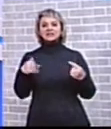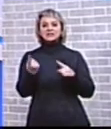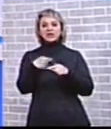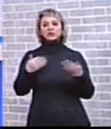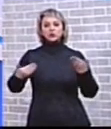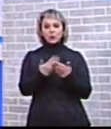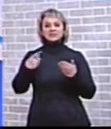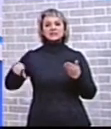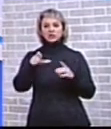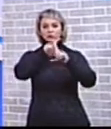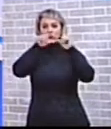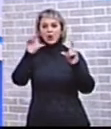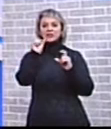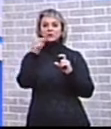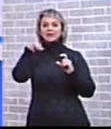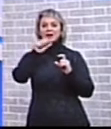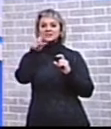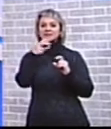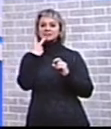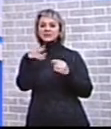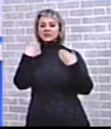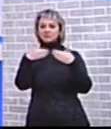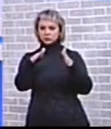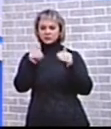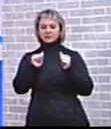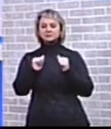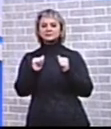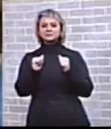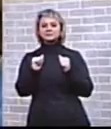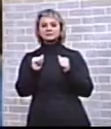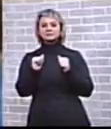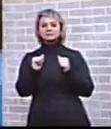Здравствуйте, это новости на Дону, в студии Артем Тарасов. Смотрите выпуски.